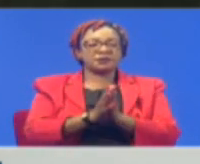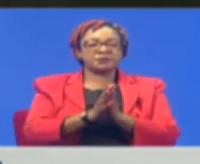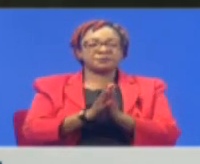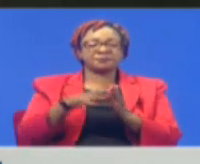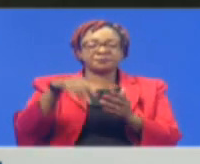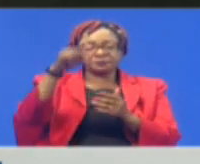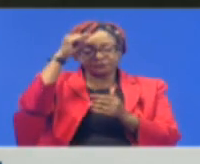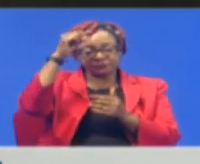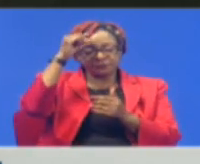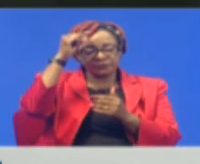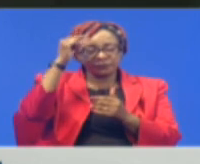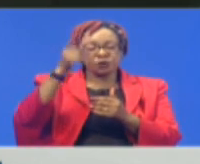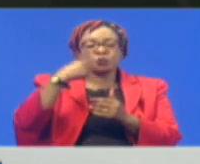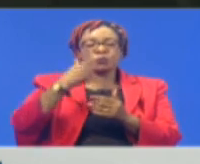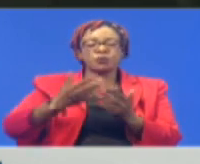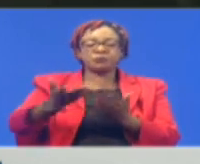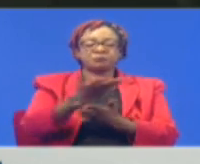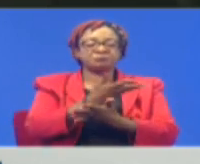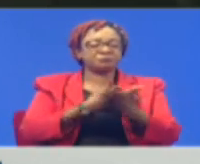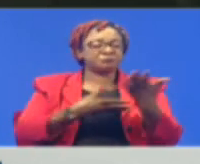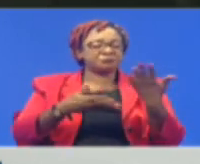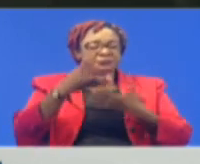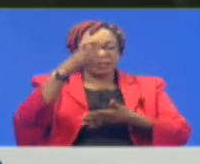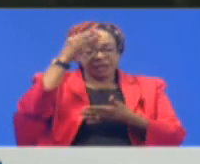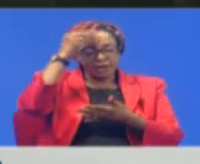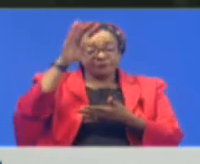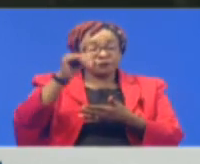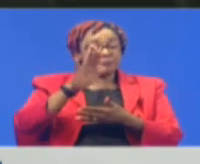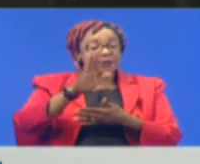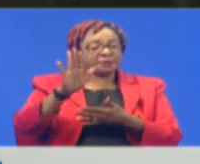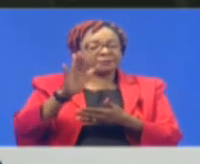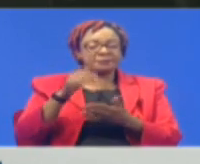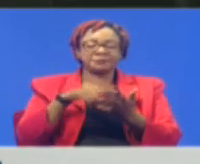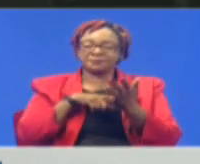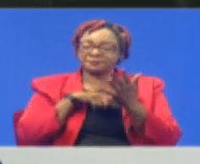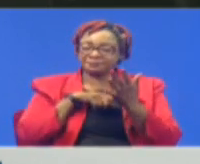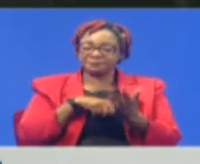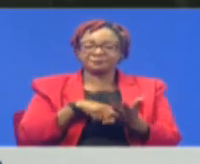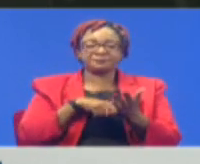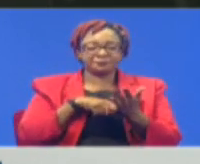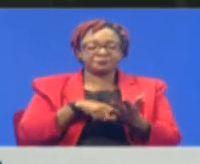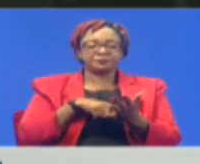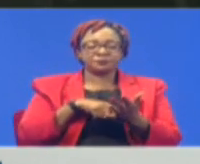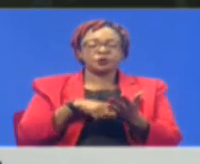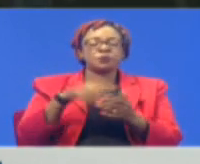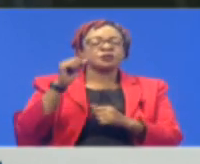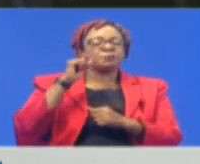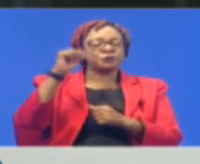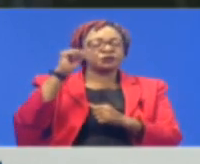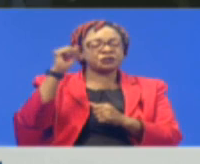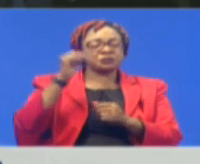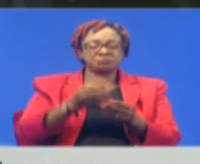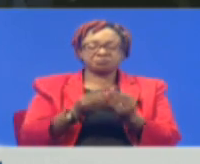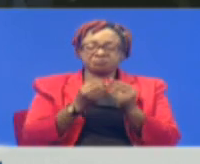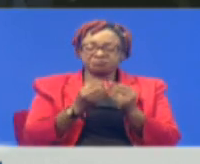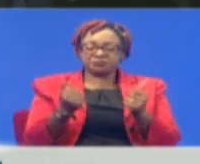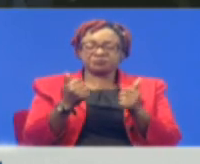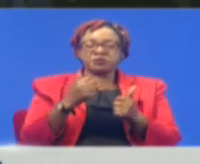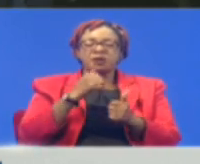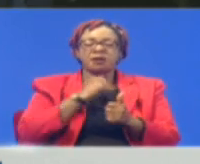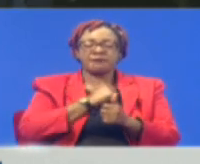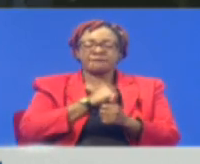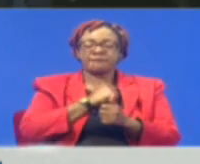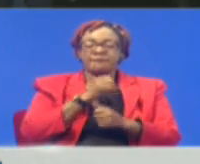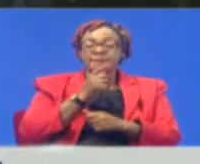serikali waliotangamana naye na kupata mafunzo kutoka kwake wanasisitiza alikuwa mwanasiasa shupavu aliyependa nidhamu ya hali ya